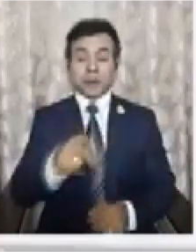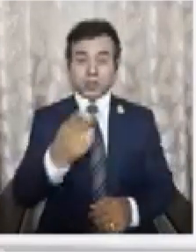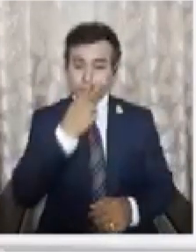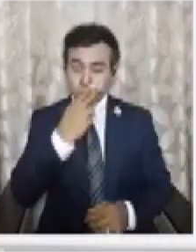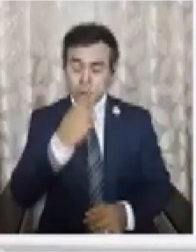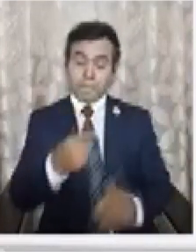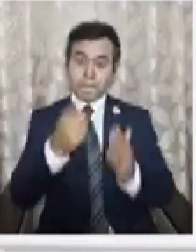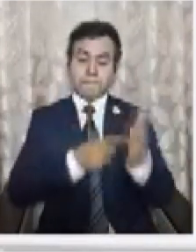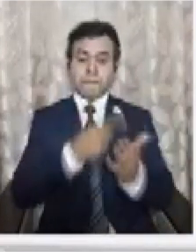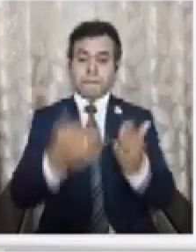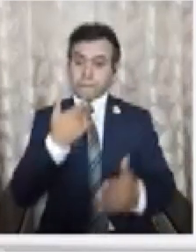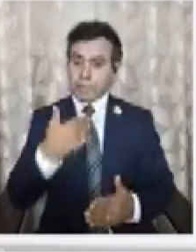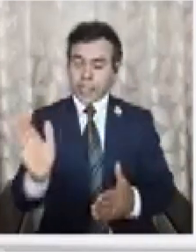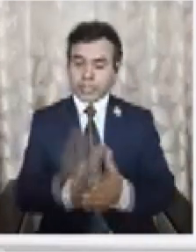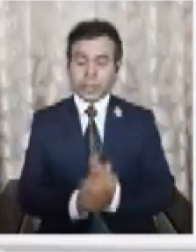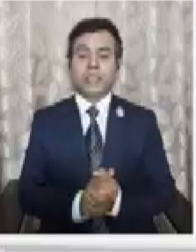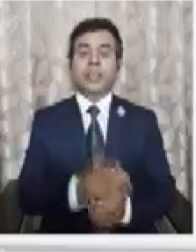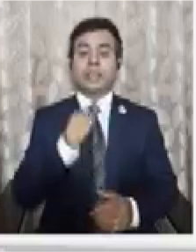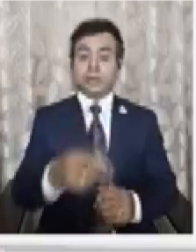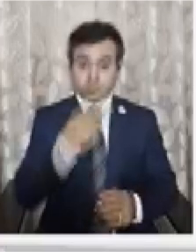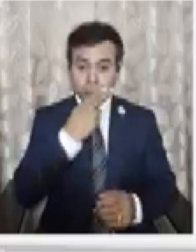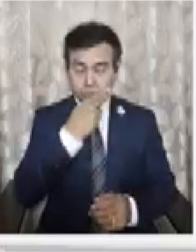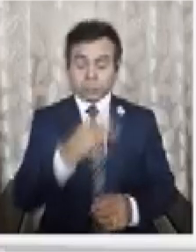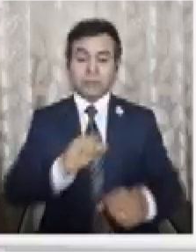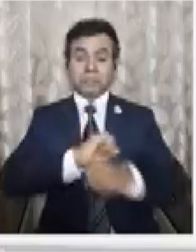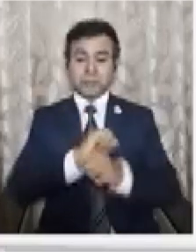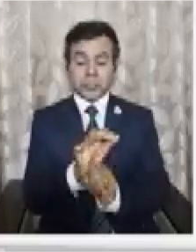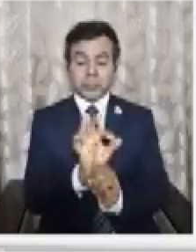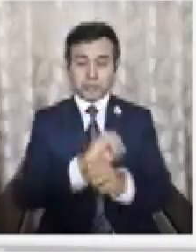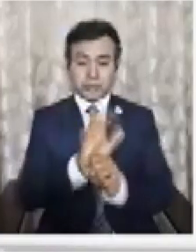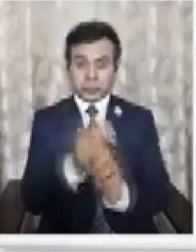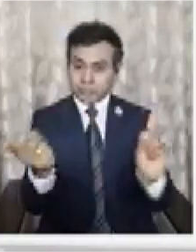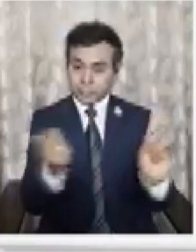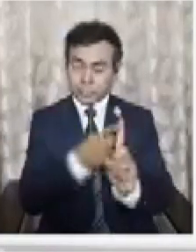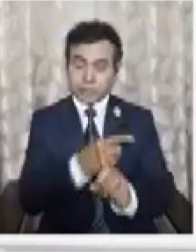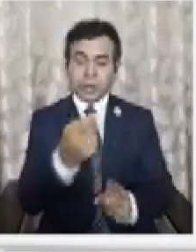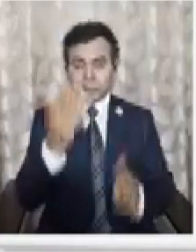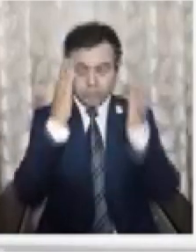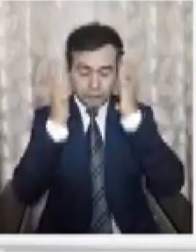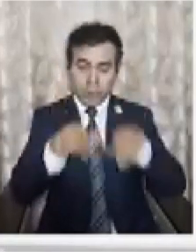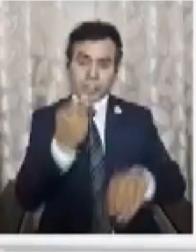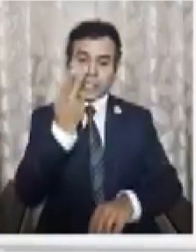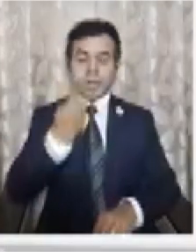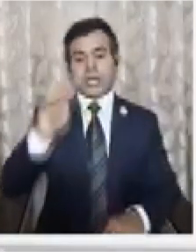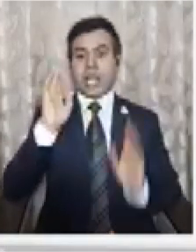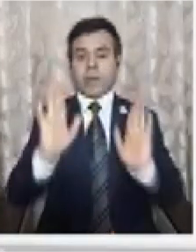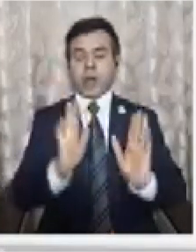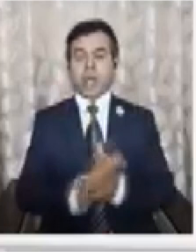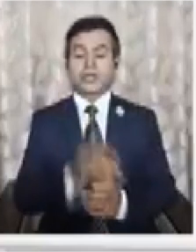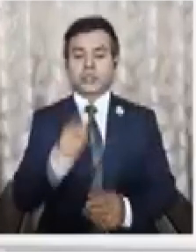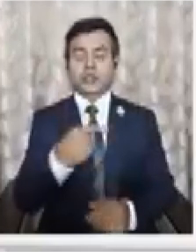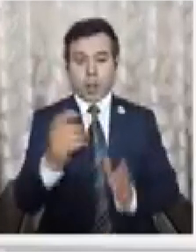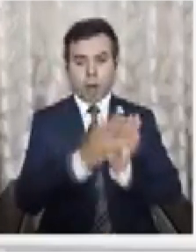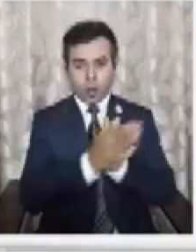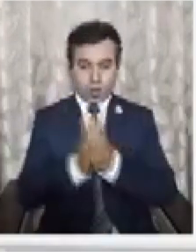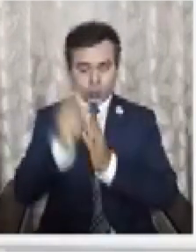ব্যায়াম, নিয়মিতভাবে হালকা ব্যায়াম করবেন। যারা ধূমপান করছেন তারা এই মুহূর্ত থেকে ধূমপান ছেড়ে দিবেন, কারণ ধূমপান স্বাস্থ্য ঝুঁকি বাড়ায় এবং